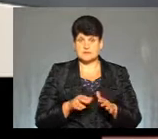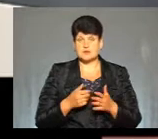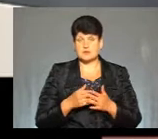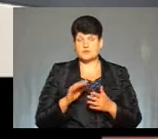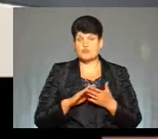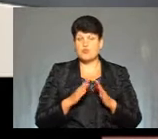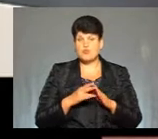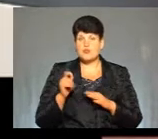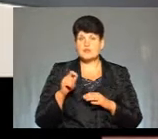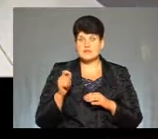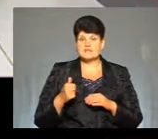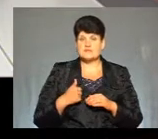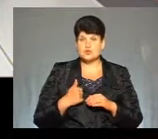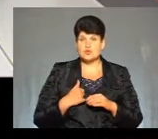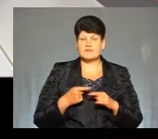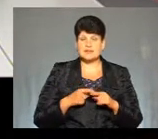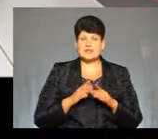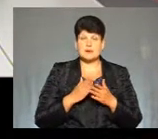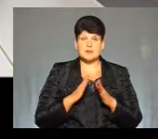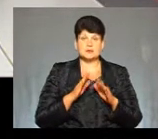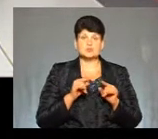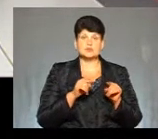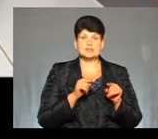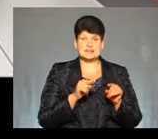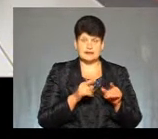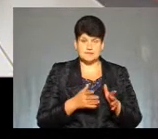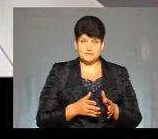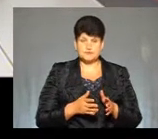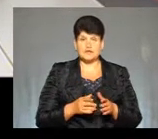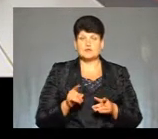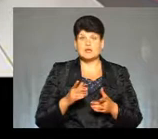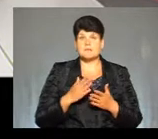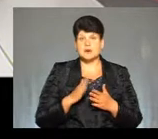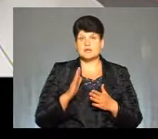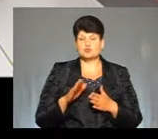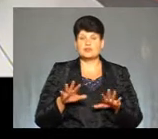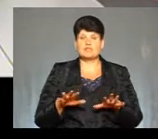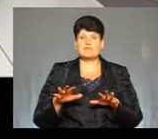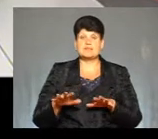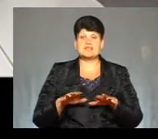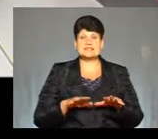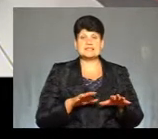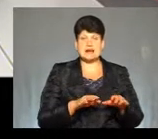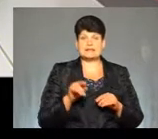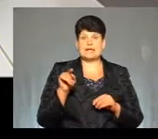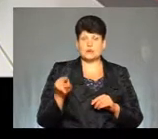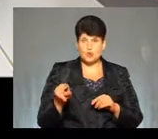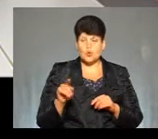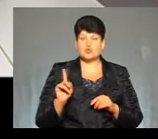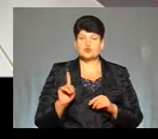війни військова техніка має стояти там, де вона має стояти. Тобто вона має стояти в місцях для того, щоб